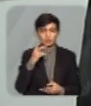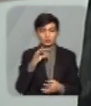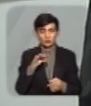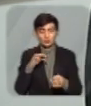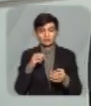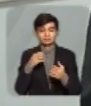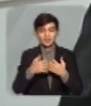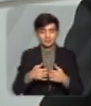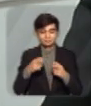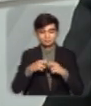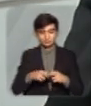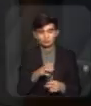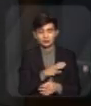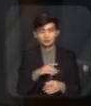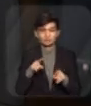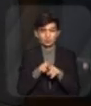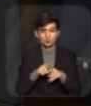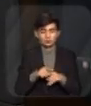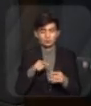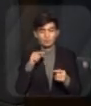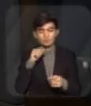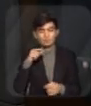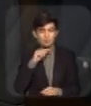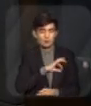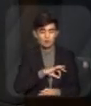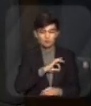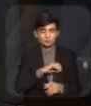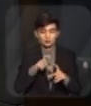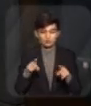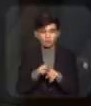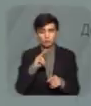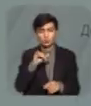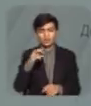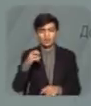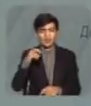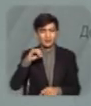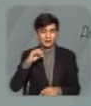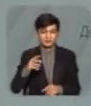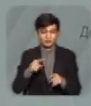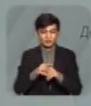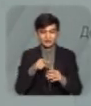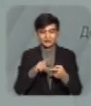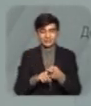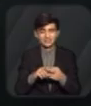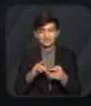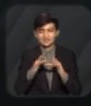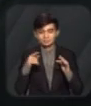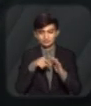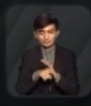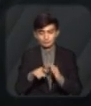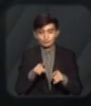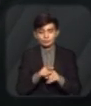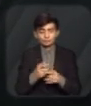общественного мнения показал неоднозначное отношение пользователей к системе «Кундилик». Тем временем Комитет внутреннего госаудита